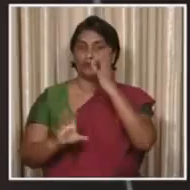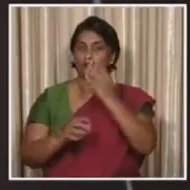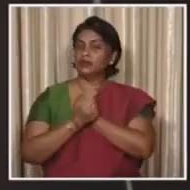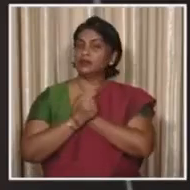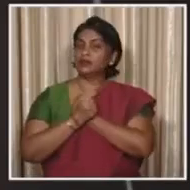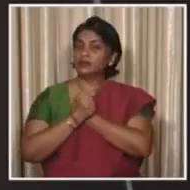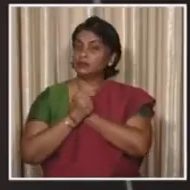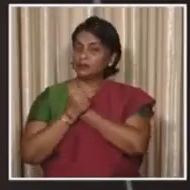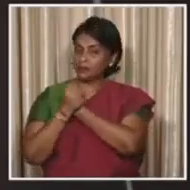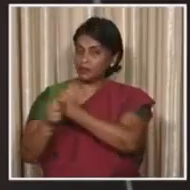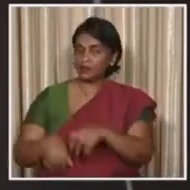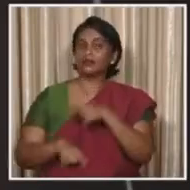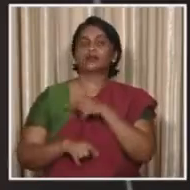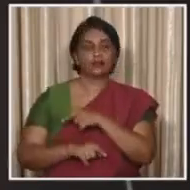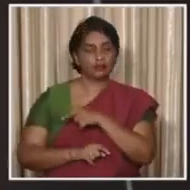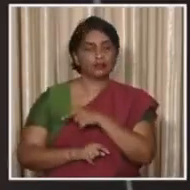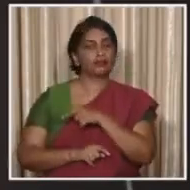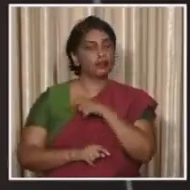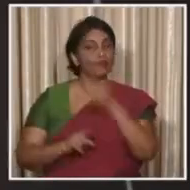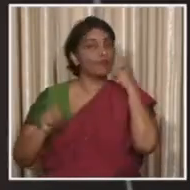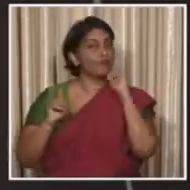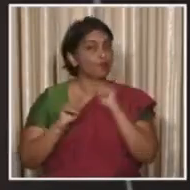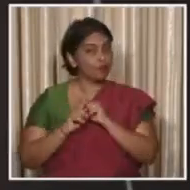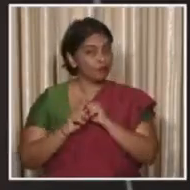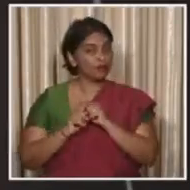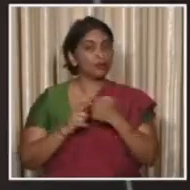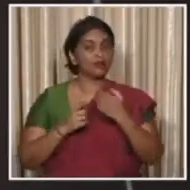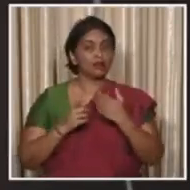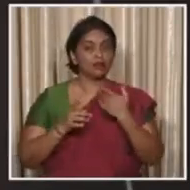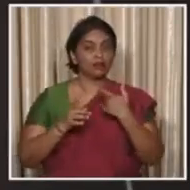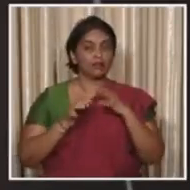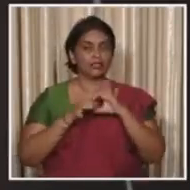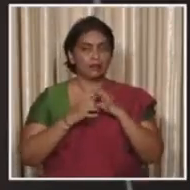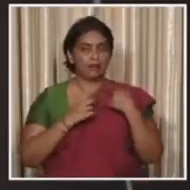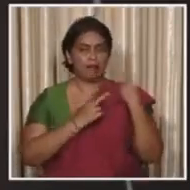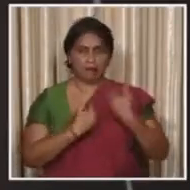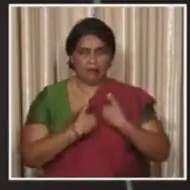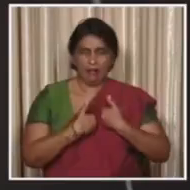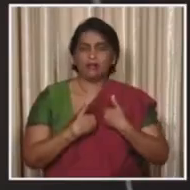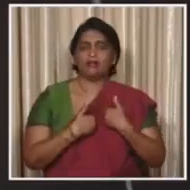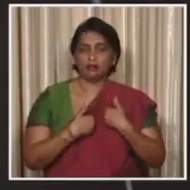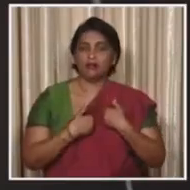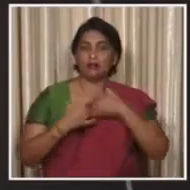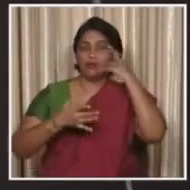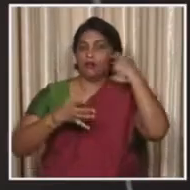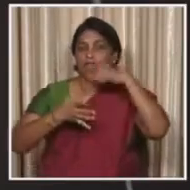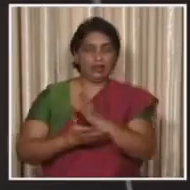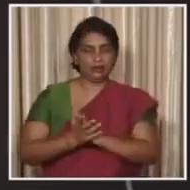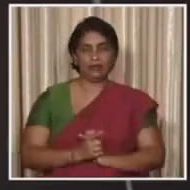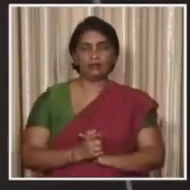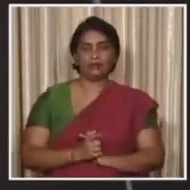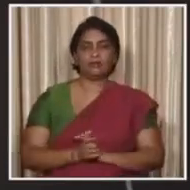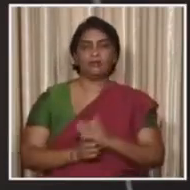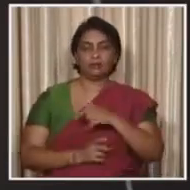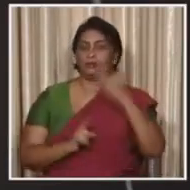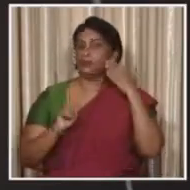රිමාන්ඩ් බන්ධනාගාරයේ තියාගෙන ඉන්නවා. ඒ සම්බන්ධව මටත් සම්බන්ධතාවයක් තියෙනවායි කියලා ඕගෙන් ප්‍රකාශයක් ඉල්ලලා තිබෙනවා.